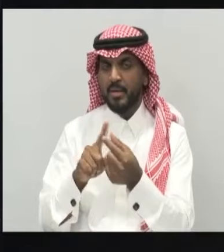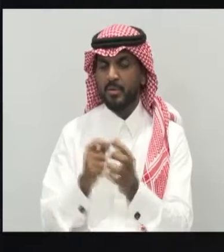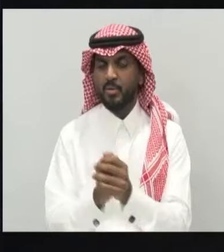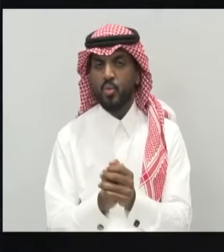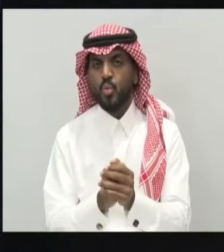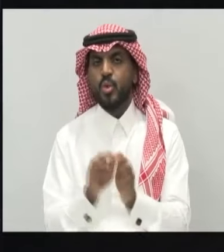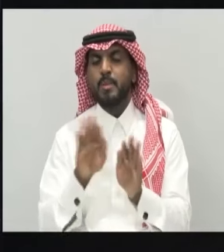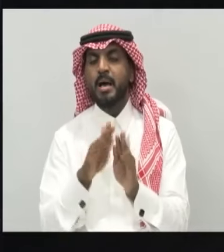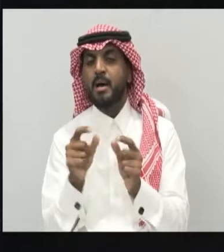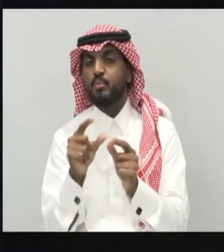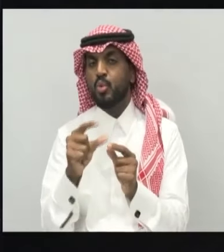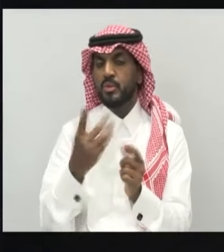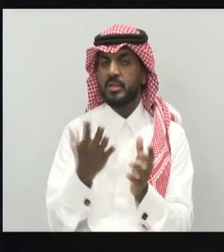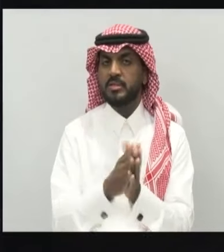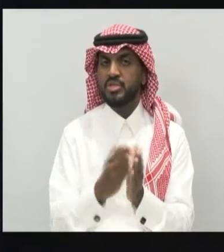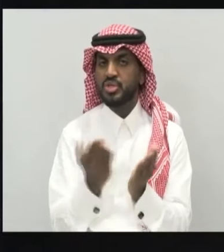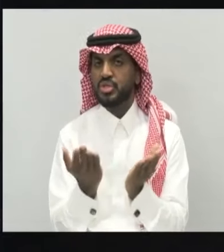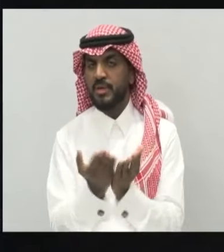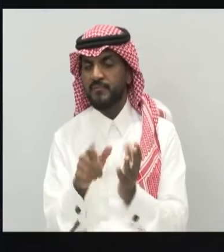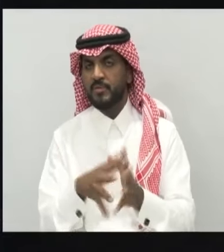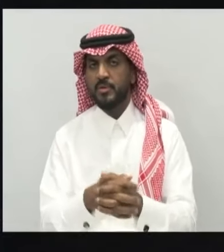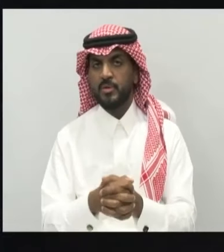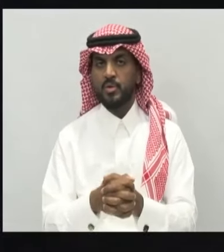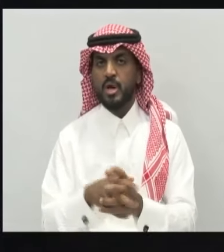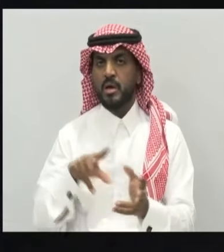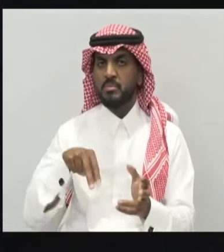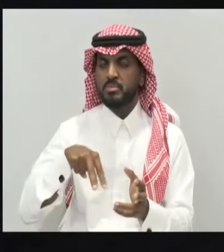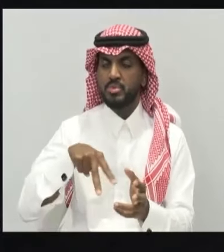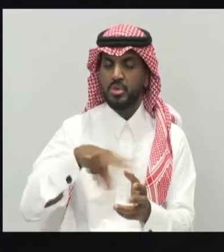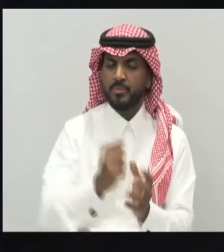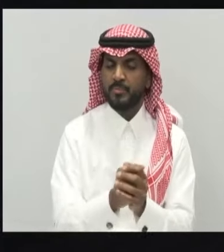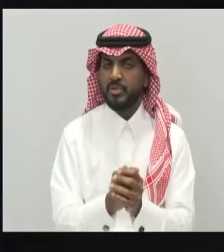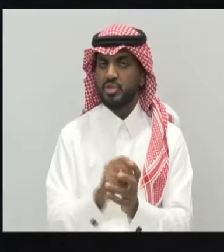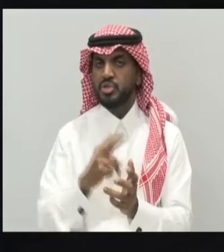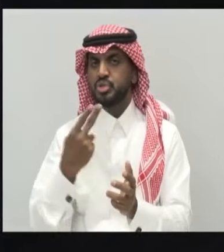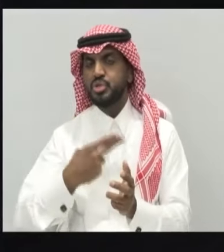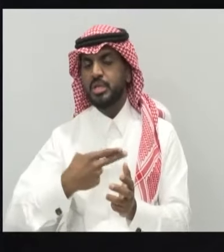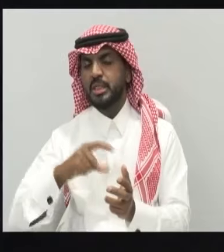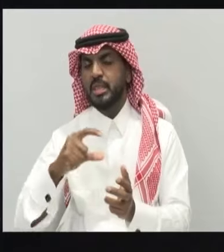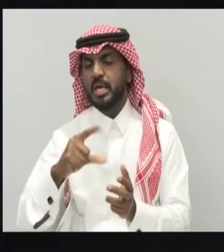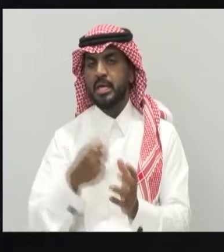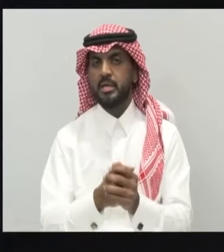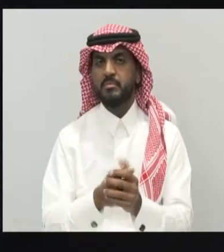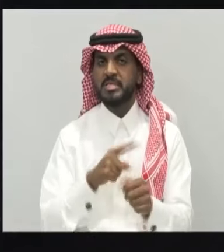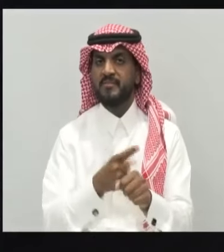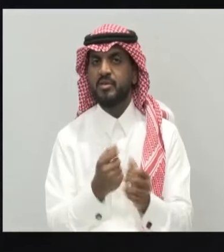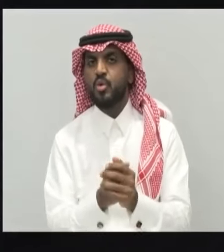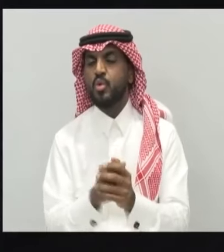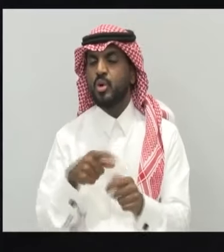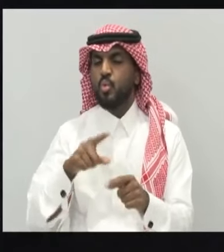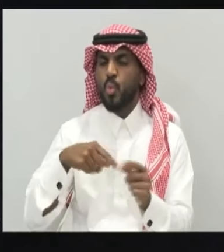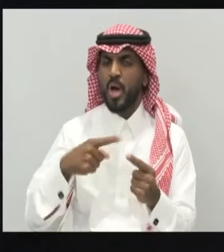عرض باب غرفه الصف وكذلك اني امشي 20 دقيقه هذه مسافه 1 كيلو